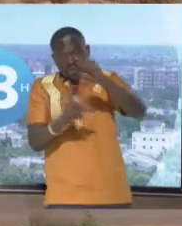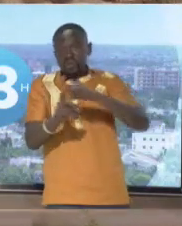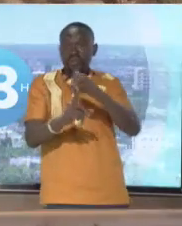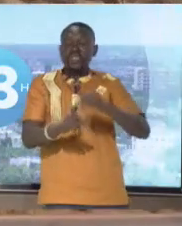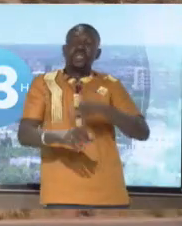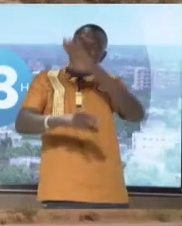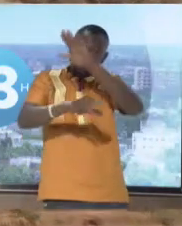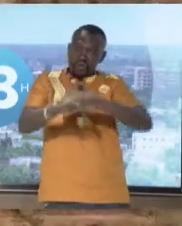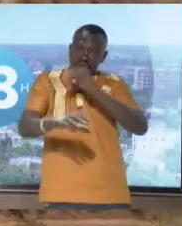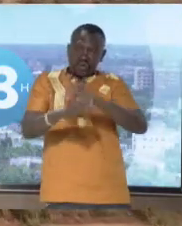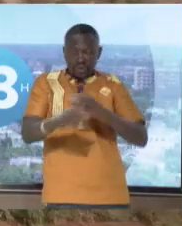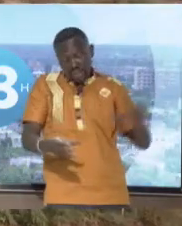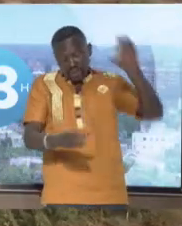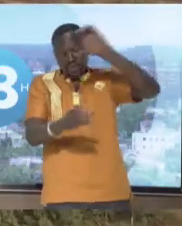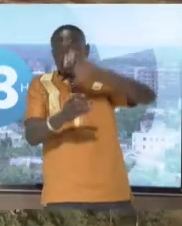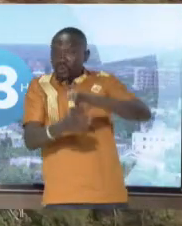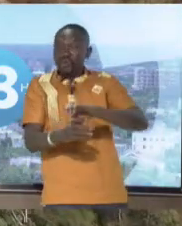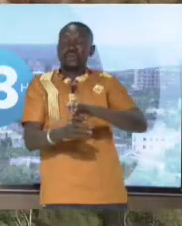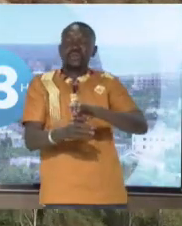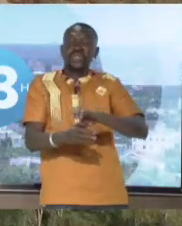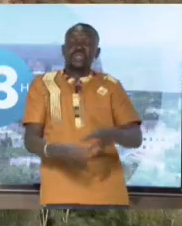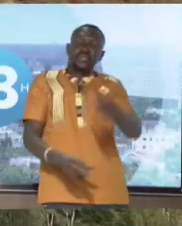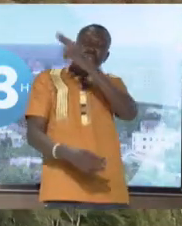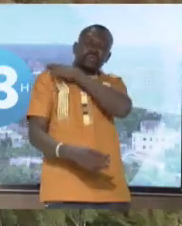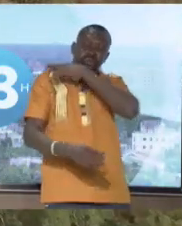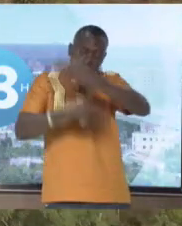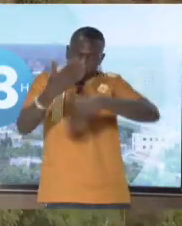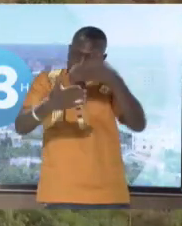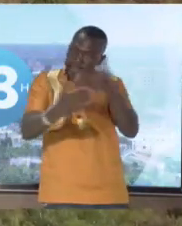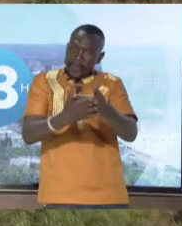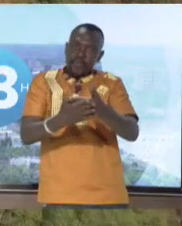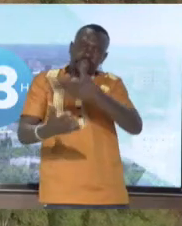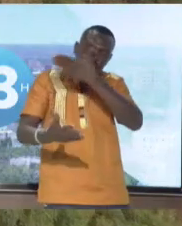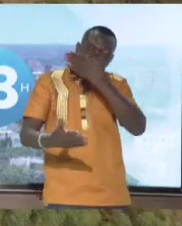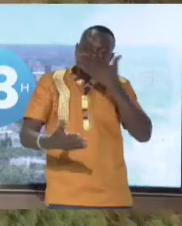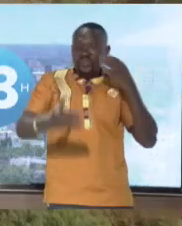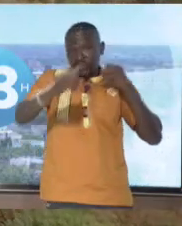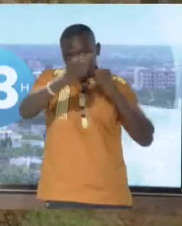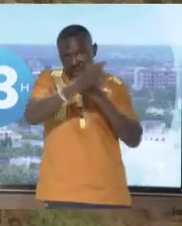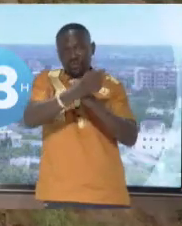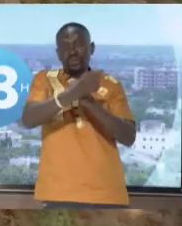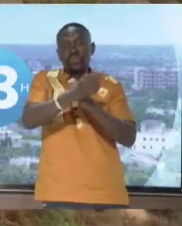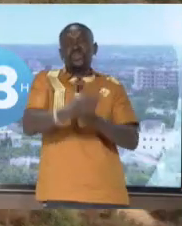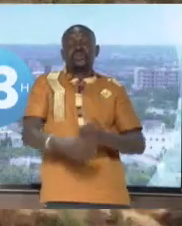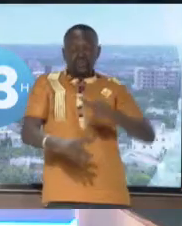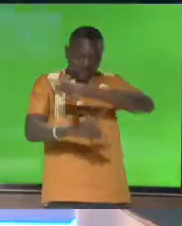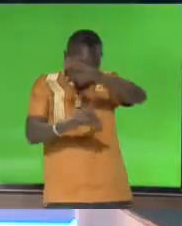appeler à la contribution et à la responsabilité de tous pour une meilleure protection de notre écosystème.